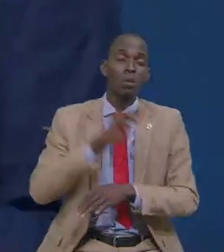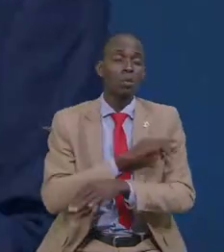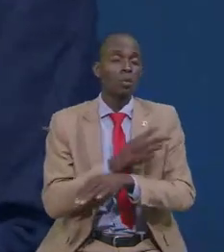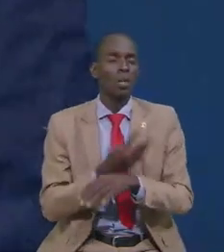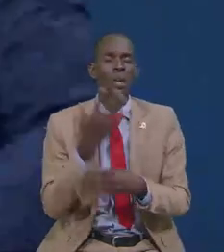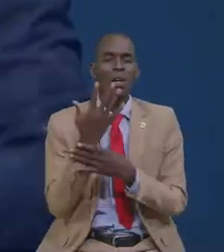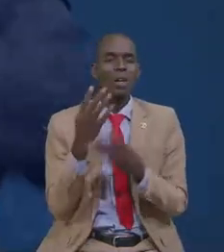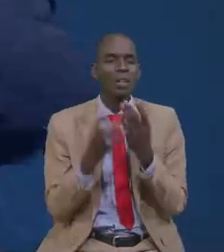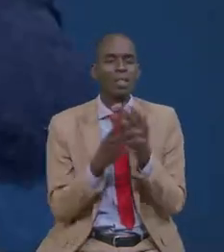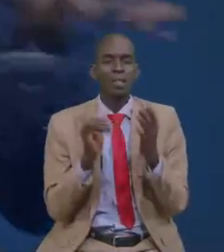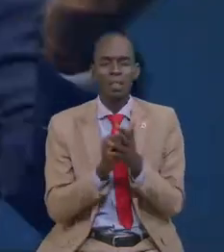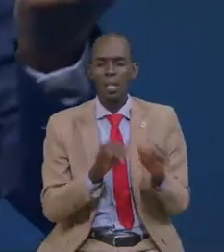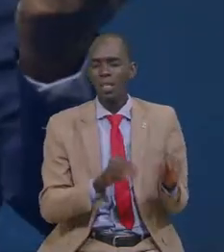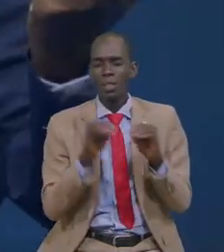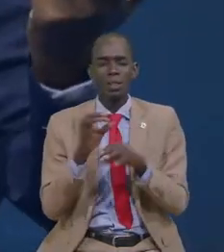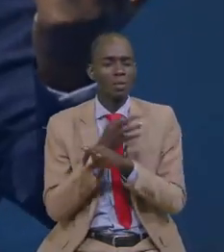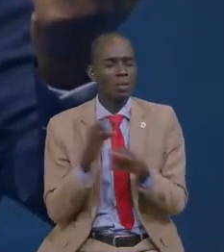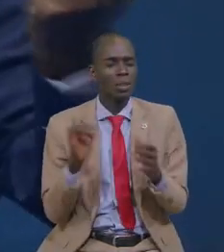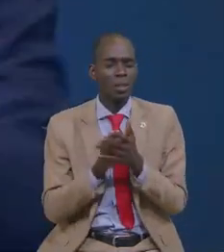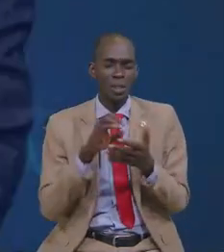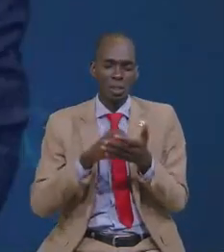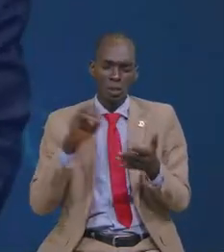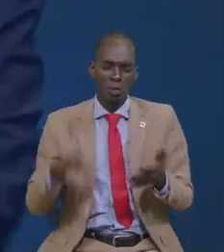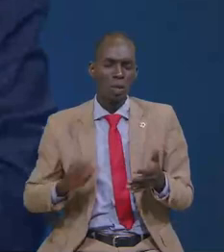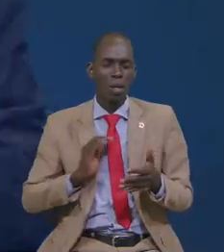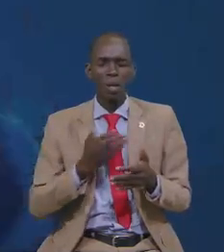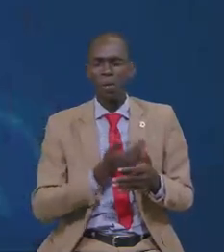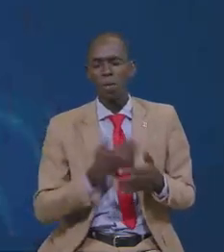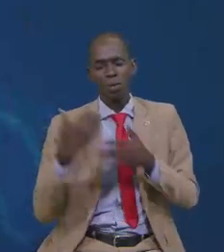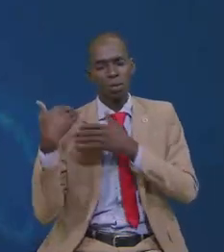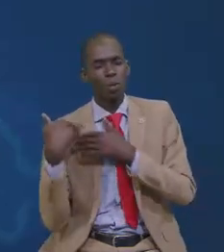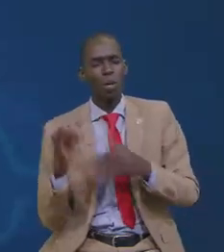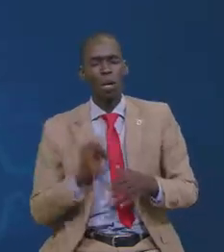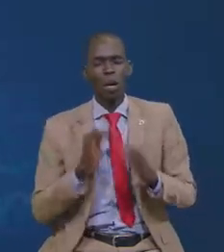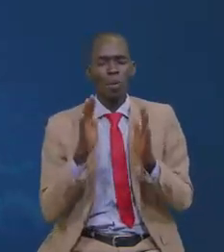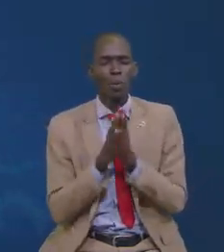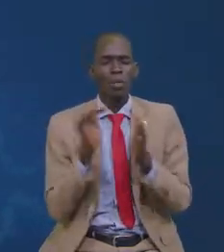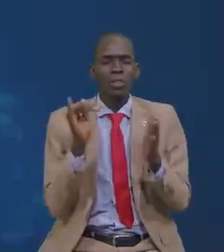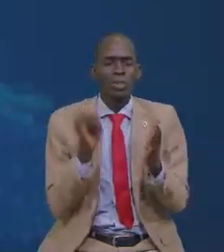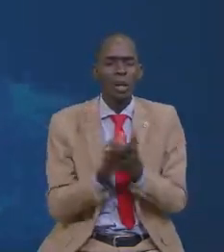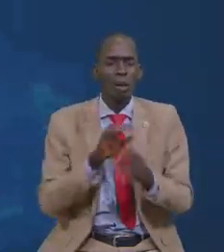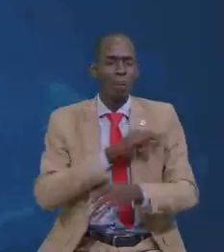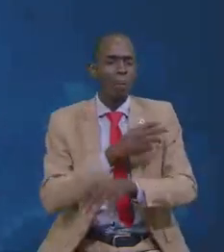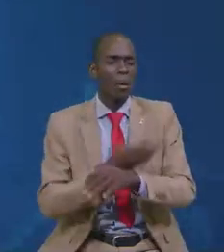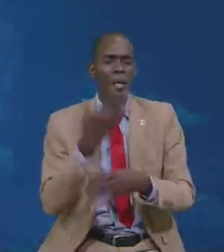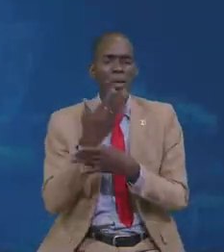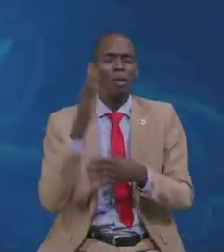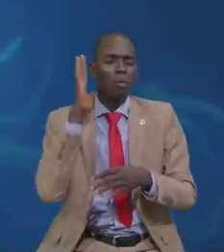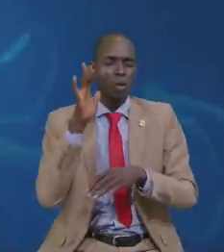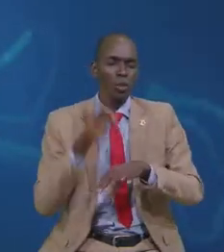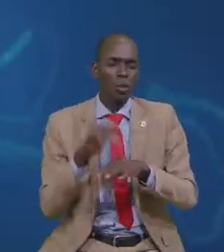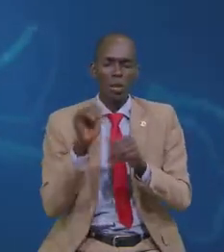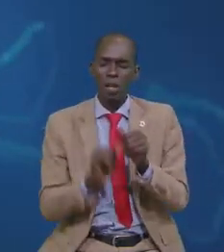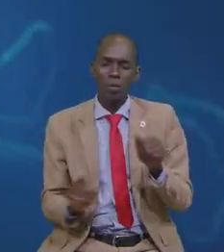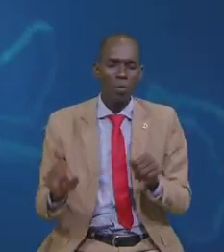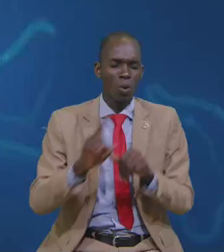éléphantiasis, Seigneur, je prie que ta puissante main qui touche, qui guérit, qui délivre, que